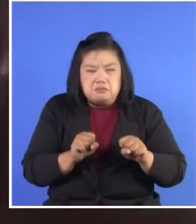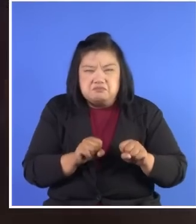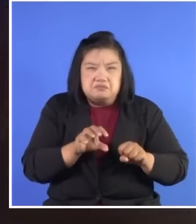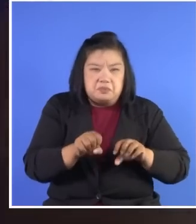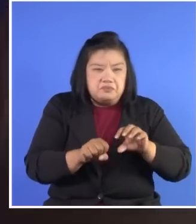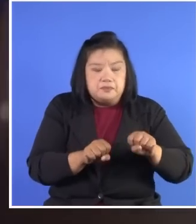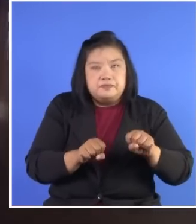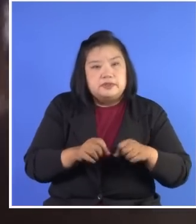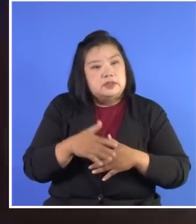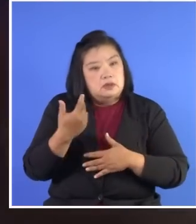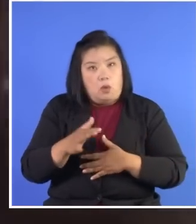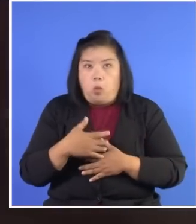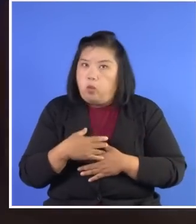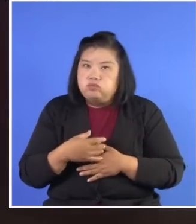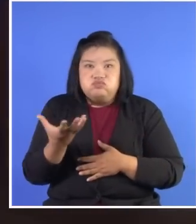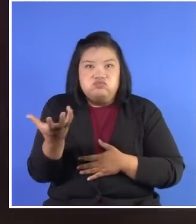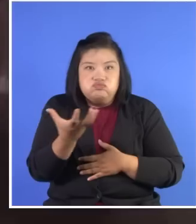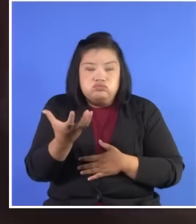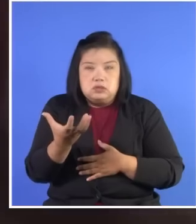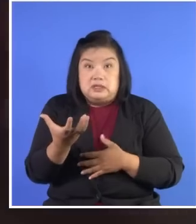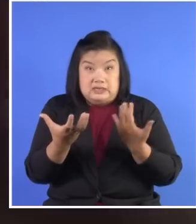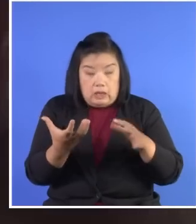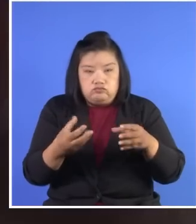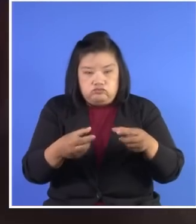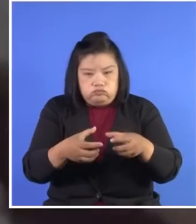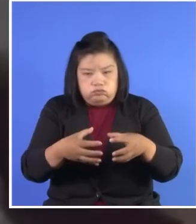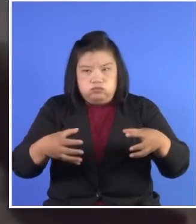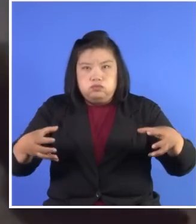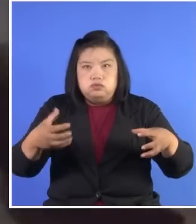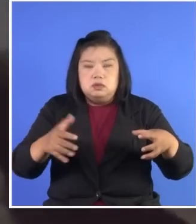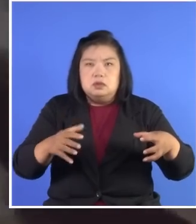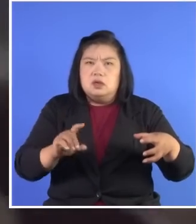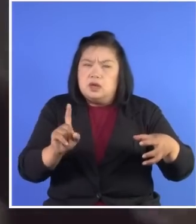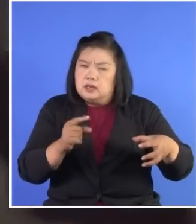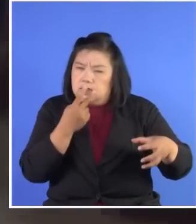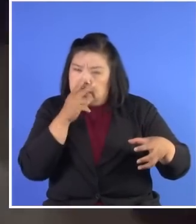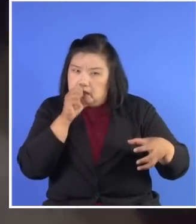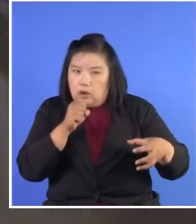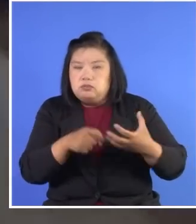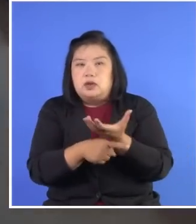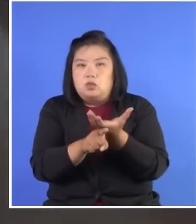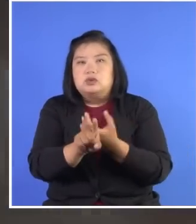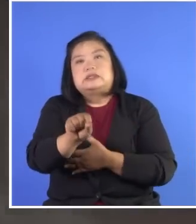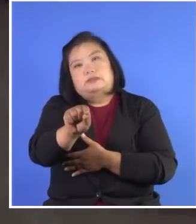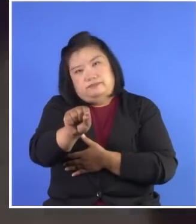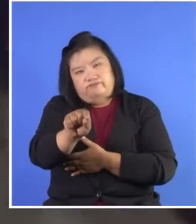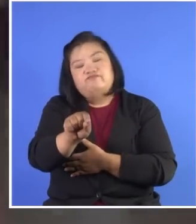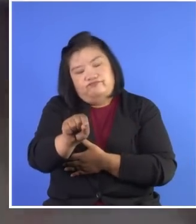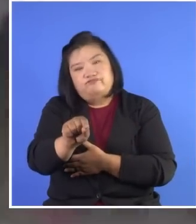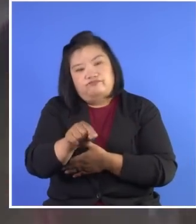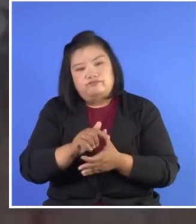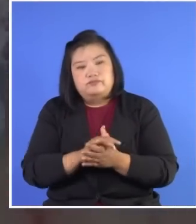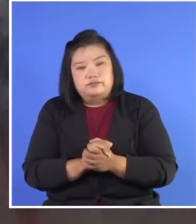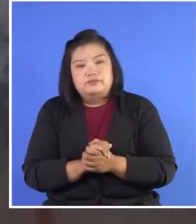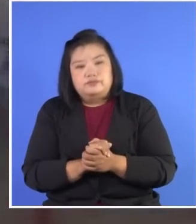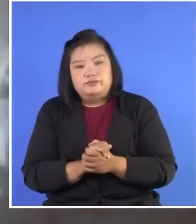มันเป็นตัวใหญ่มากยาวนี่เกือบ 3เมตรน้ำหนักเนี่ยน่าจะประมาณสักมากกว่า 20โลก็อย่างนั้นนี่เออกว่าที่จะควบคุม